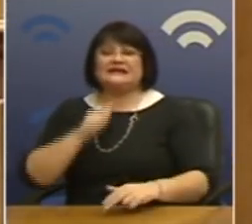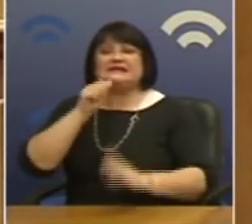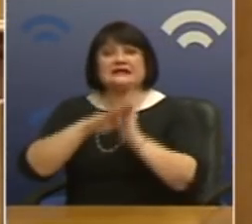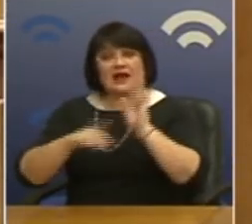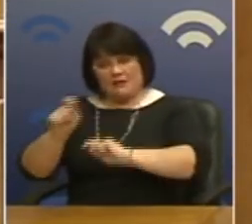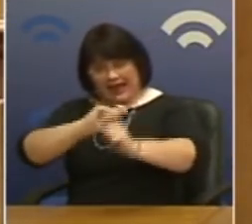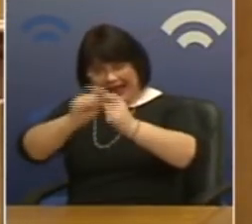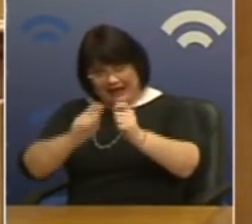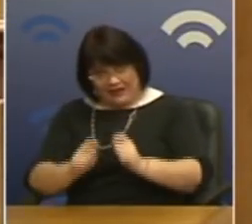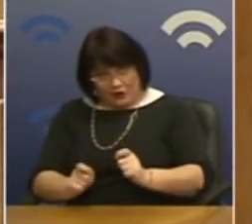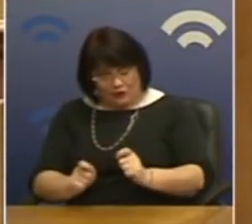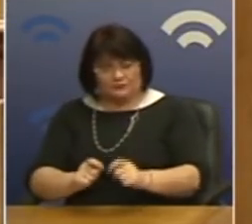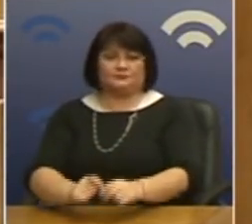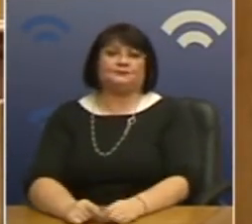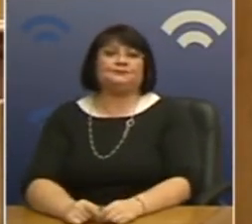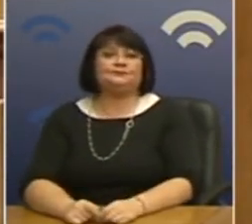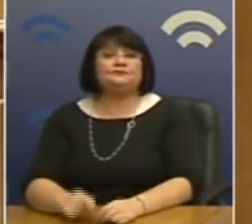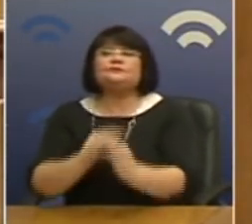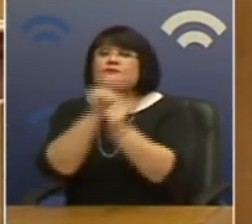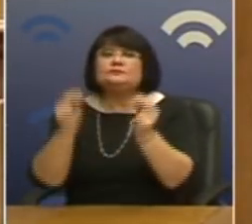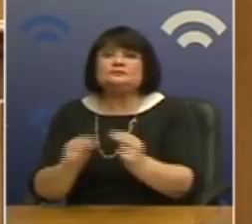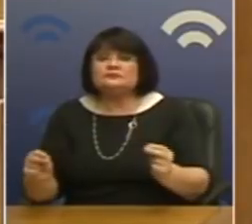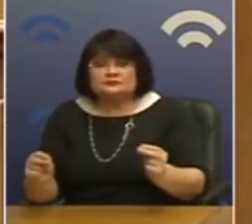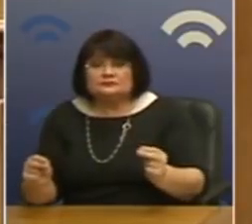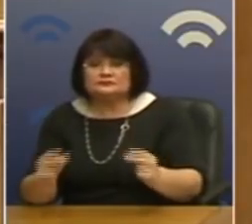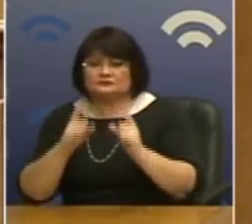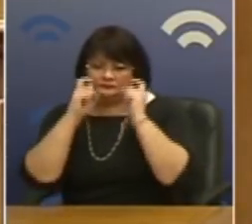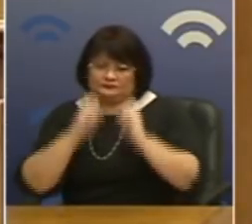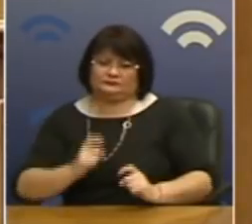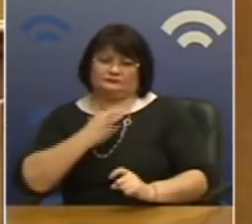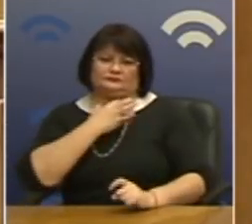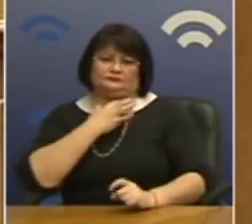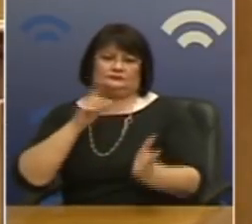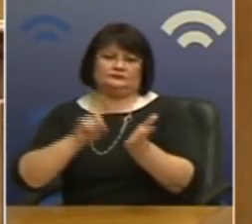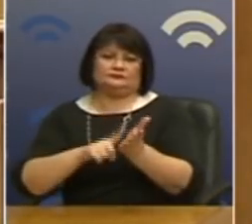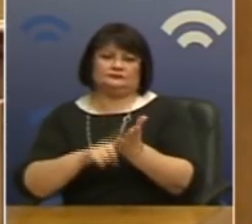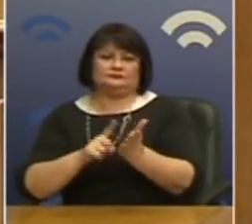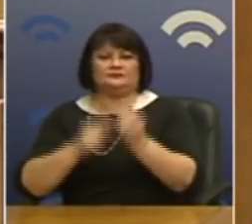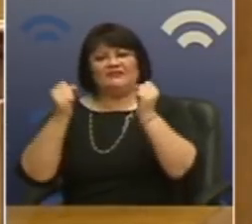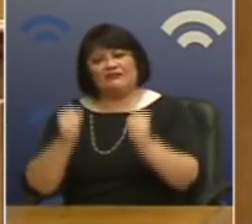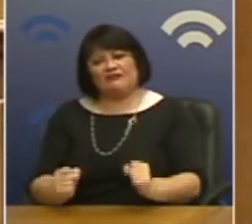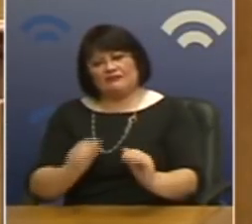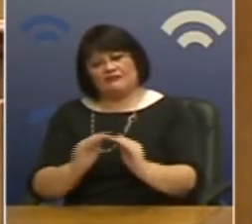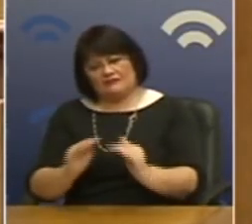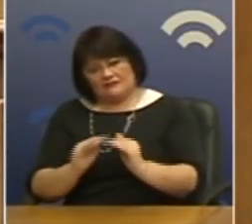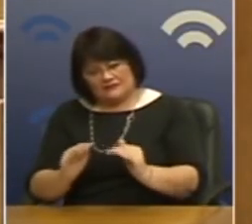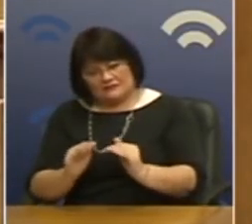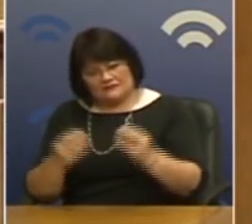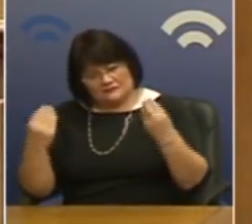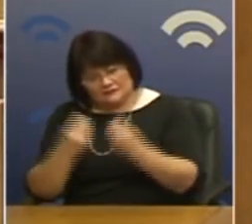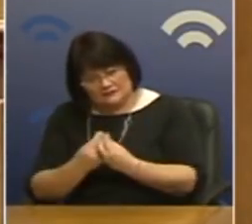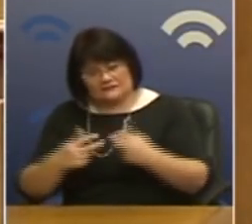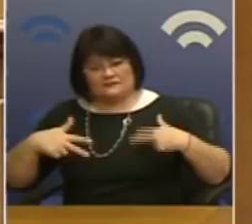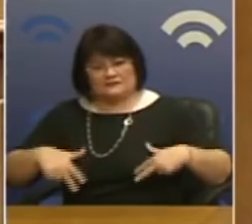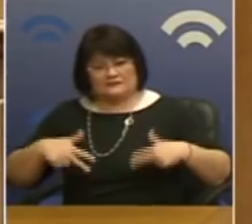αναθεώρηση αποτελεί συνεπώς την απαραίτητη νομική θεμελίωση της προσαρμογής του κράτους